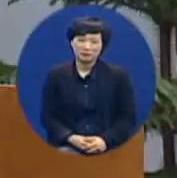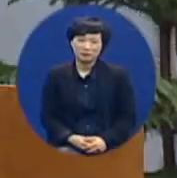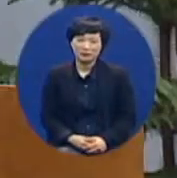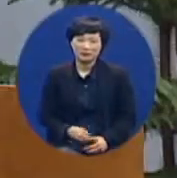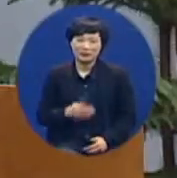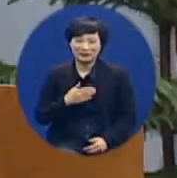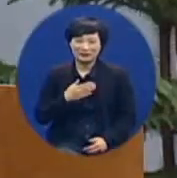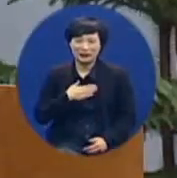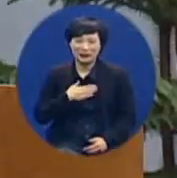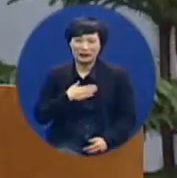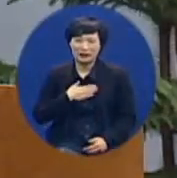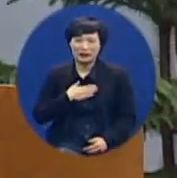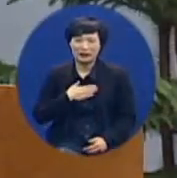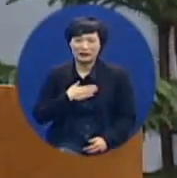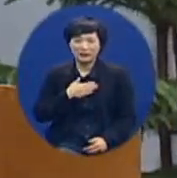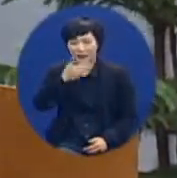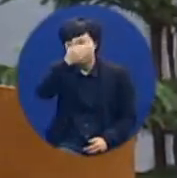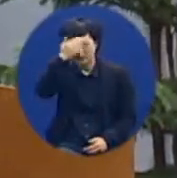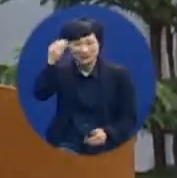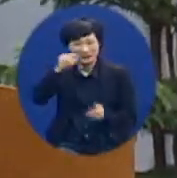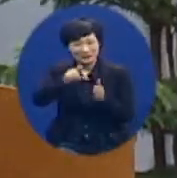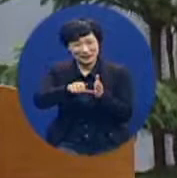제가이 청년